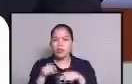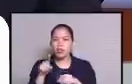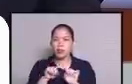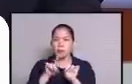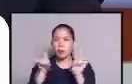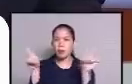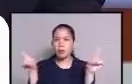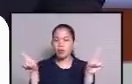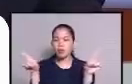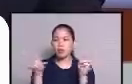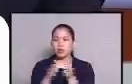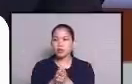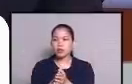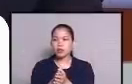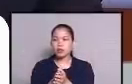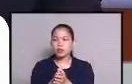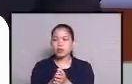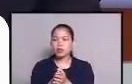si